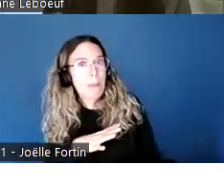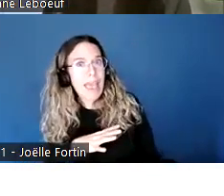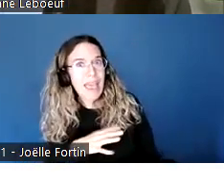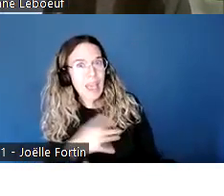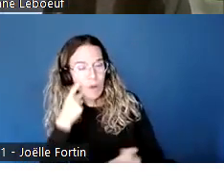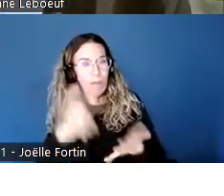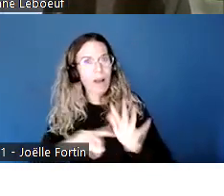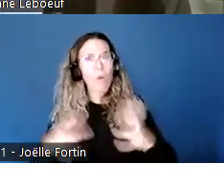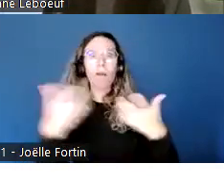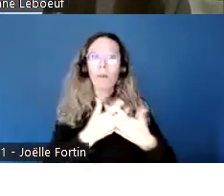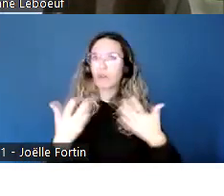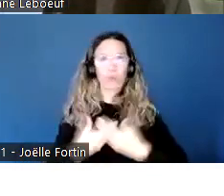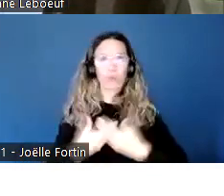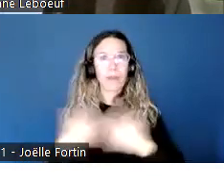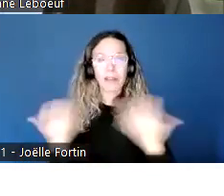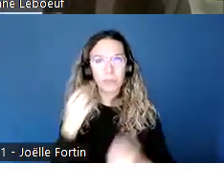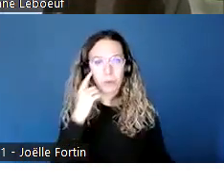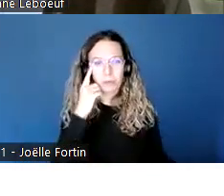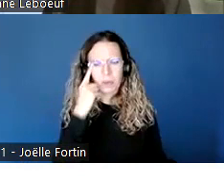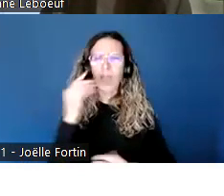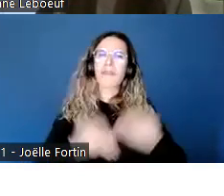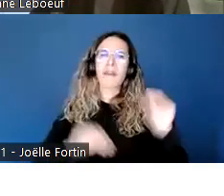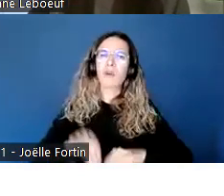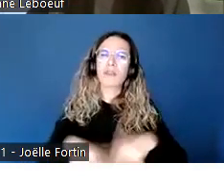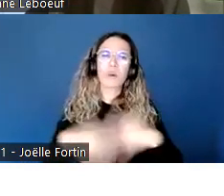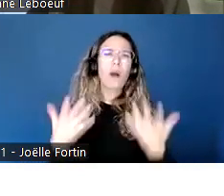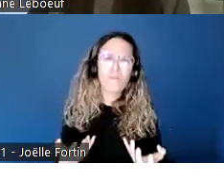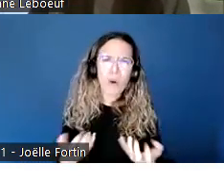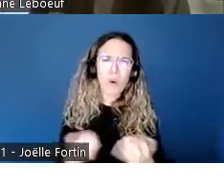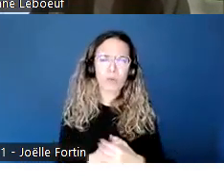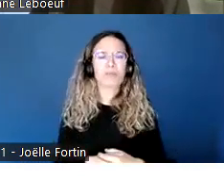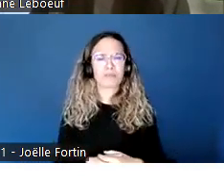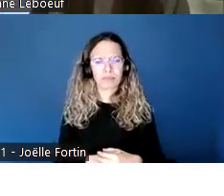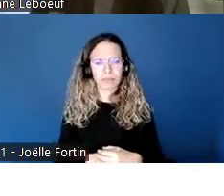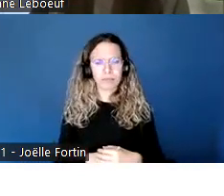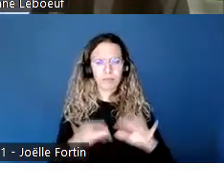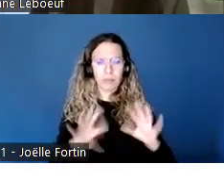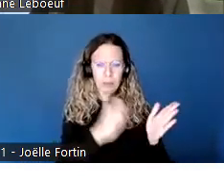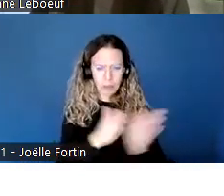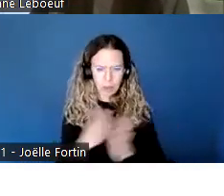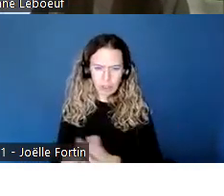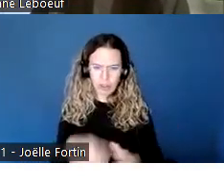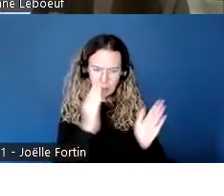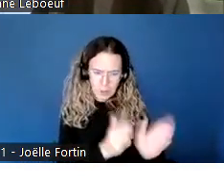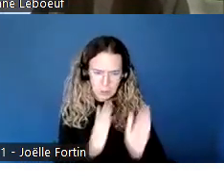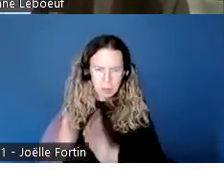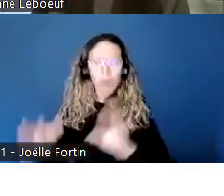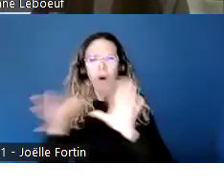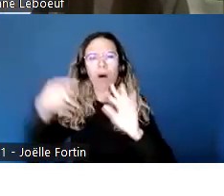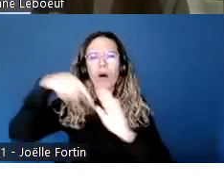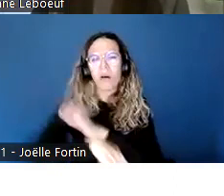ce qui fonctionnait ou pas. Qu'est-ce qu'on voulait évaluer? Avec une méthodologie très rigoureuse, là, je ne reviendrai pas